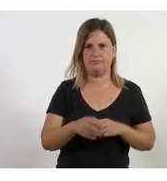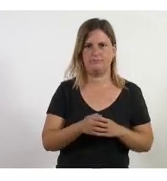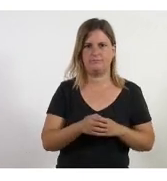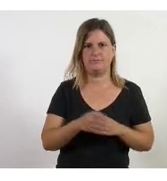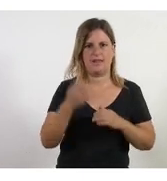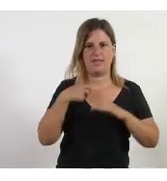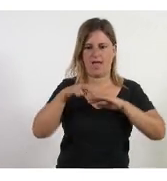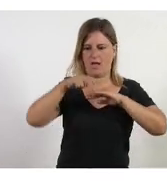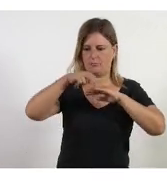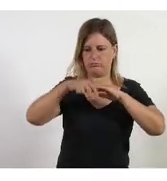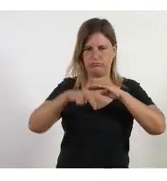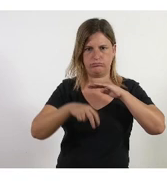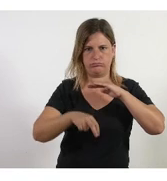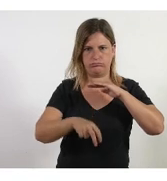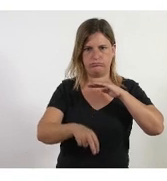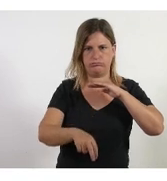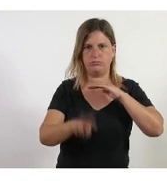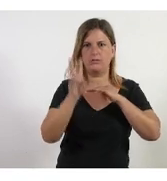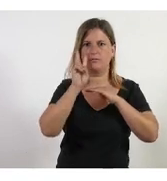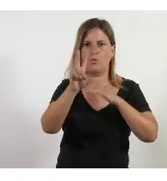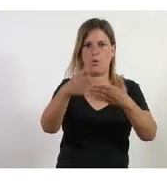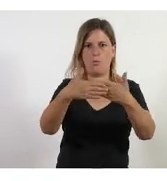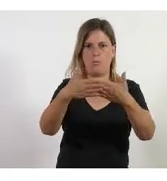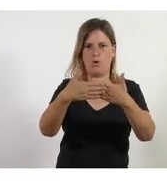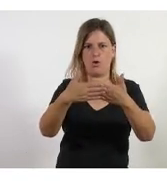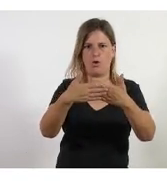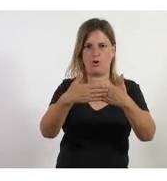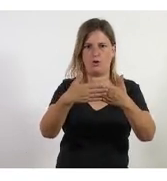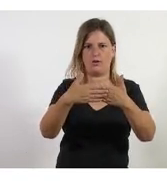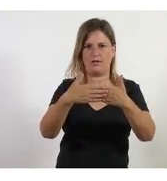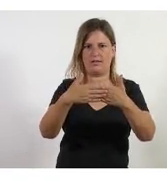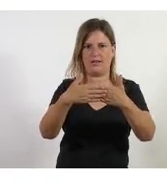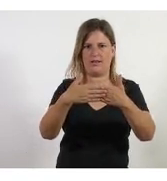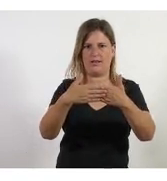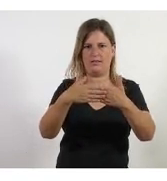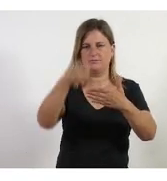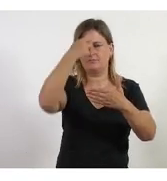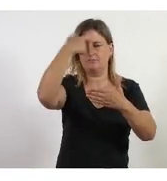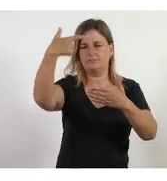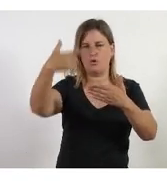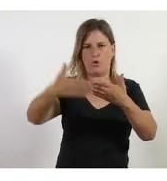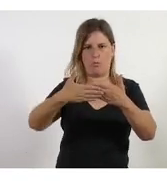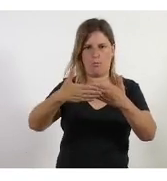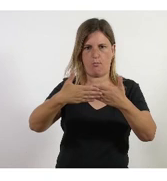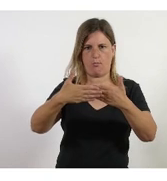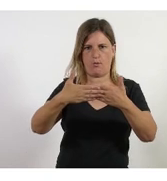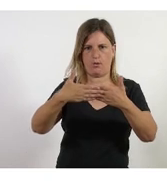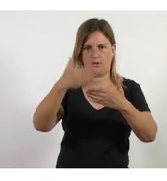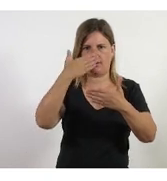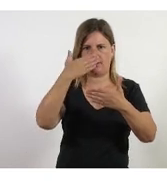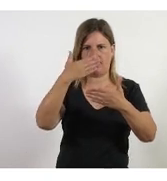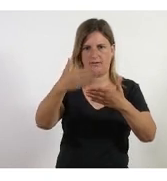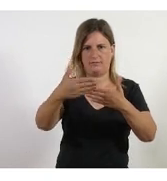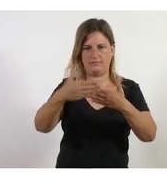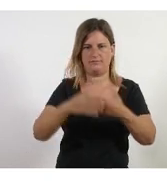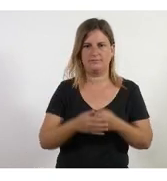Estic a baix de l'escala. Hi ha una porta davant meu. Visualitzo una porta davant teu. Visualitzo una